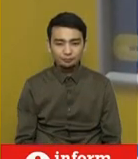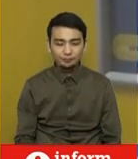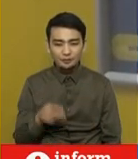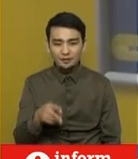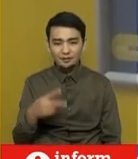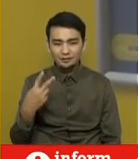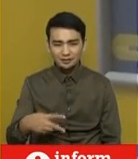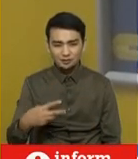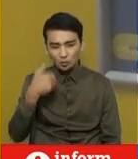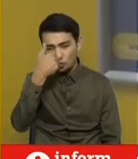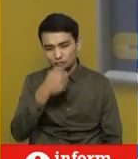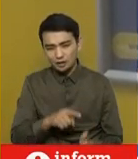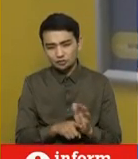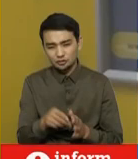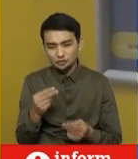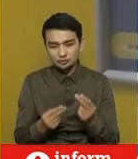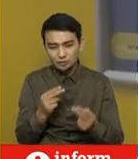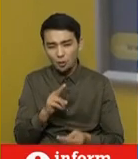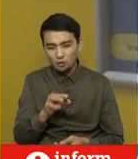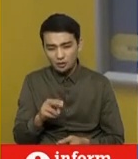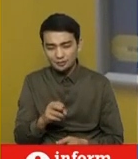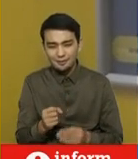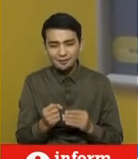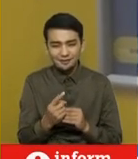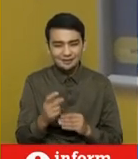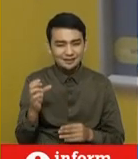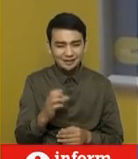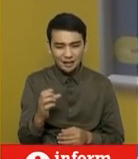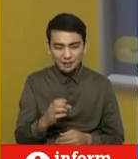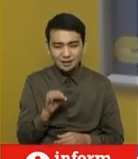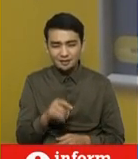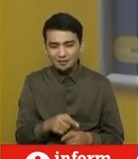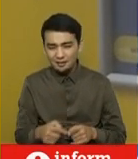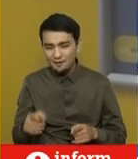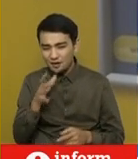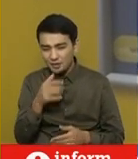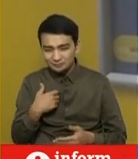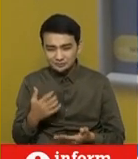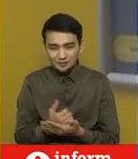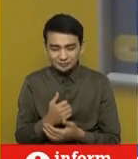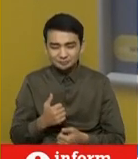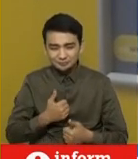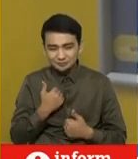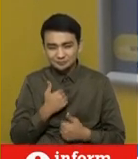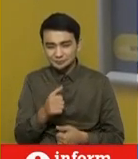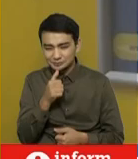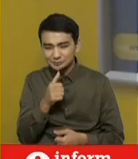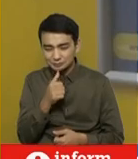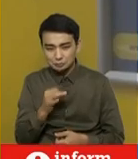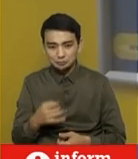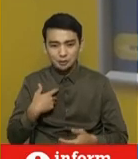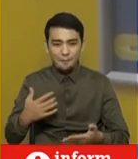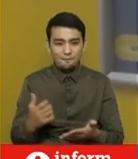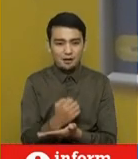2020 года начал играть в лотерею с 11 сентября с того времени пытаю свою удачу и вот Надежда не подвела Я